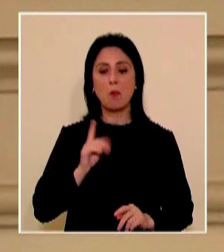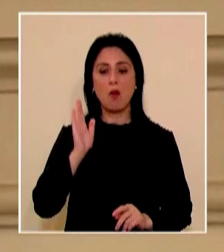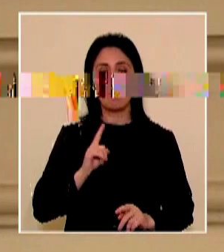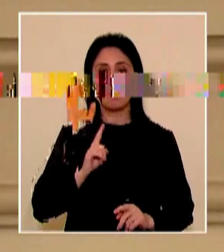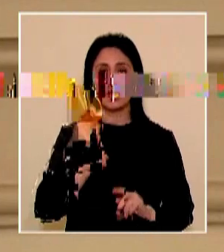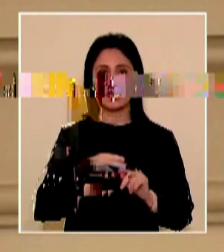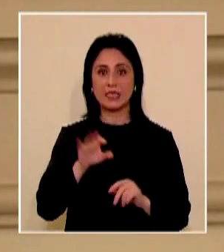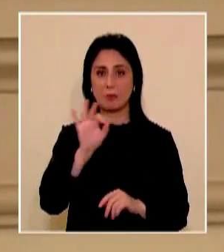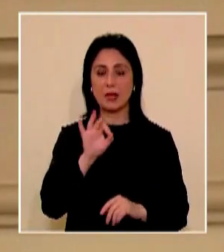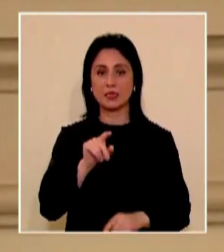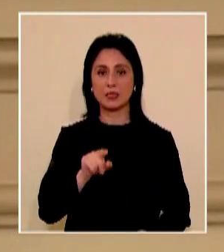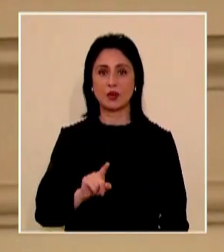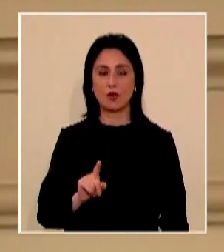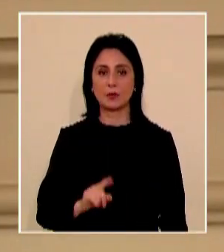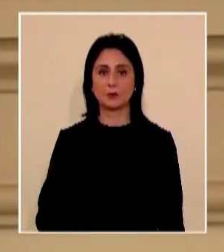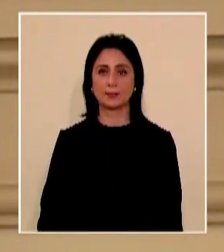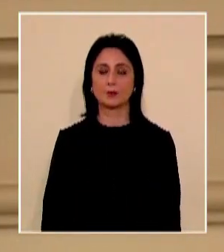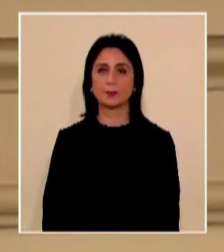w państwach,